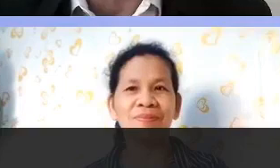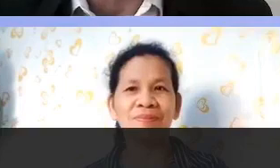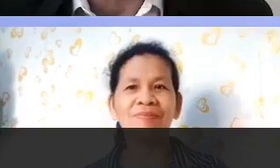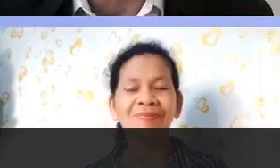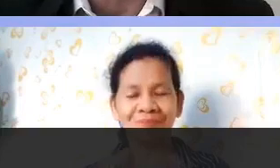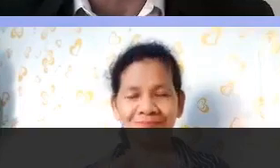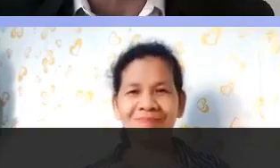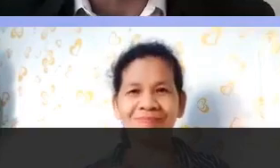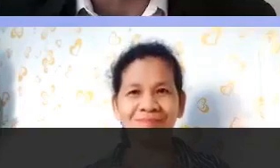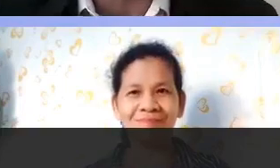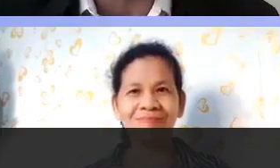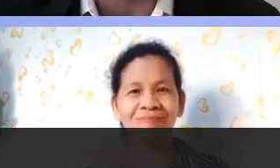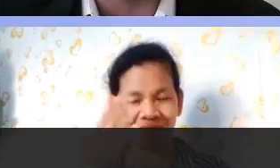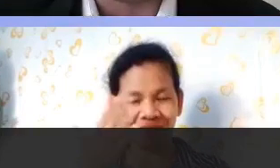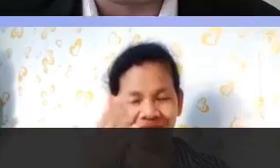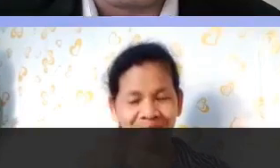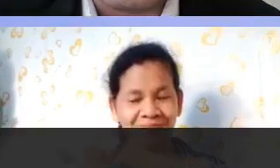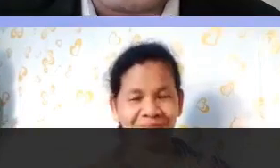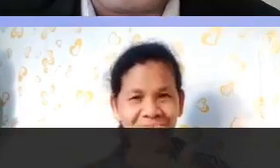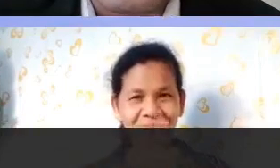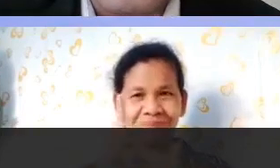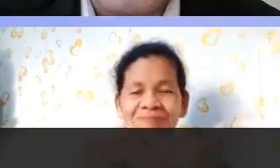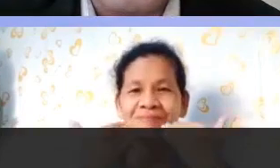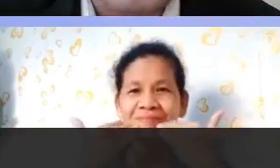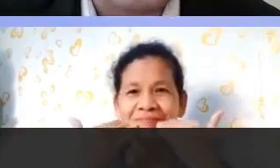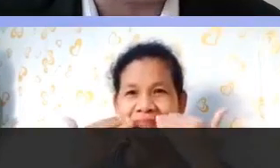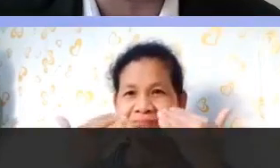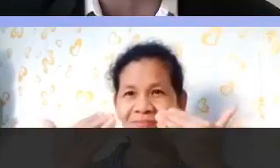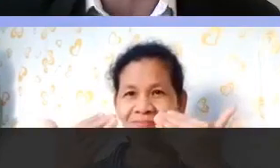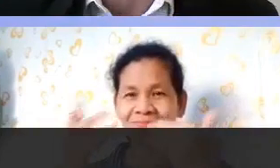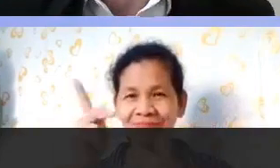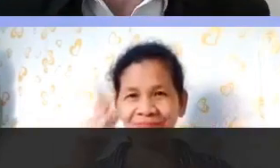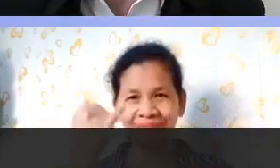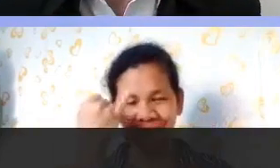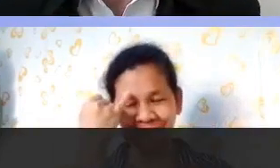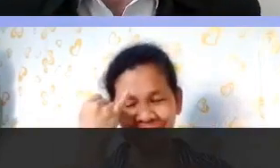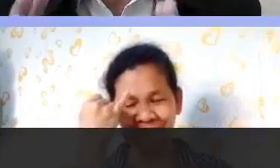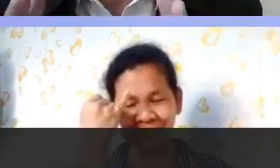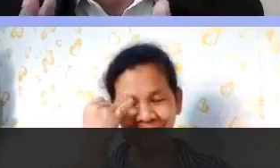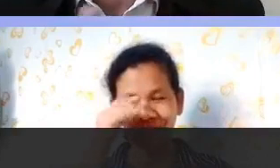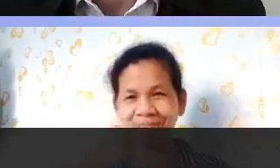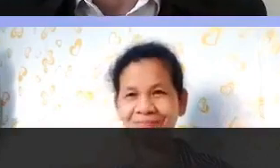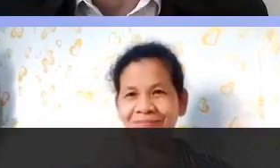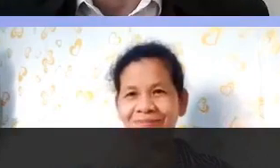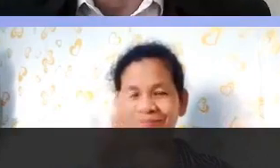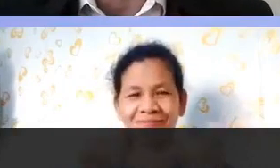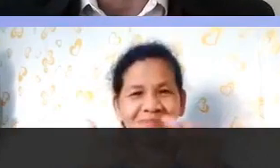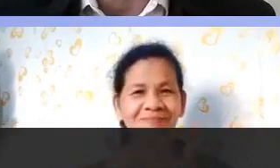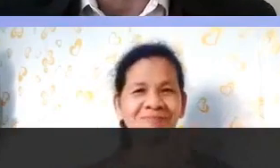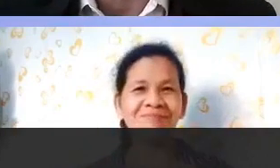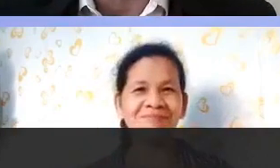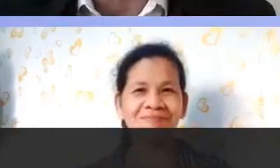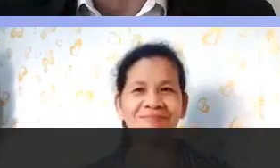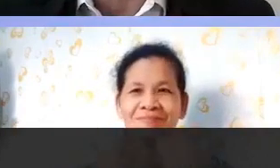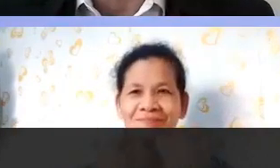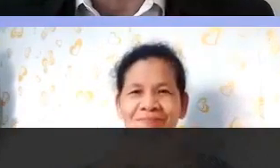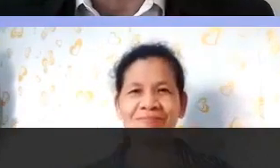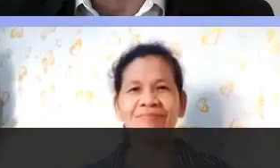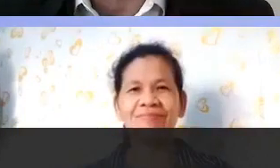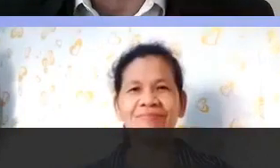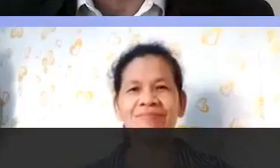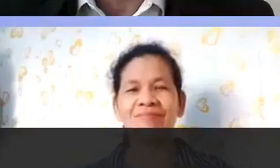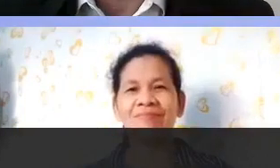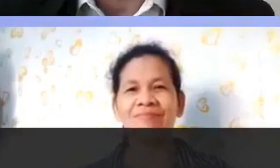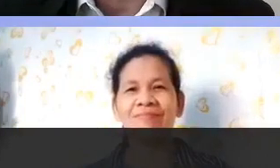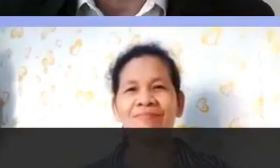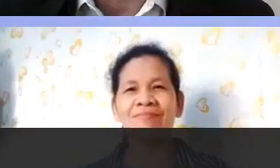ng programang ito. Salamat, Pastor Juby. Miss ko na po kayo dyan. Salamat din. Thank you very much, Sister Michelle. Miss you din